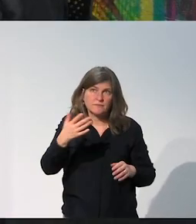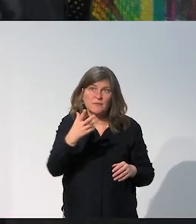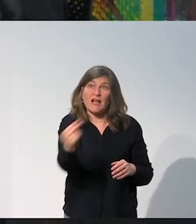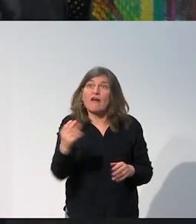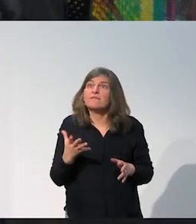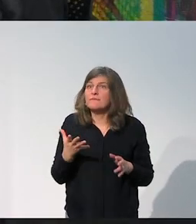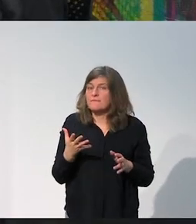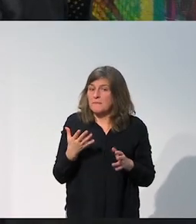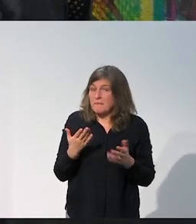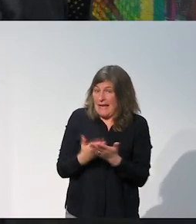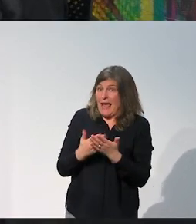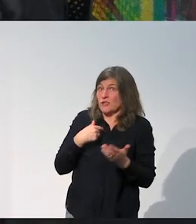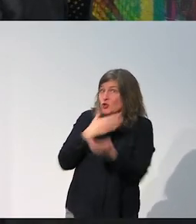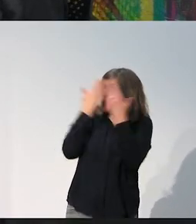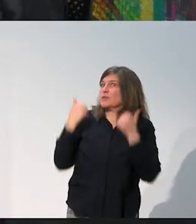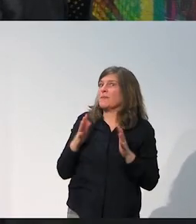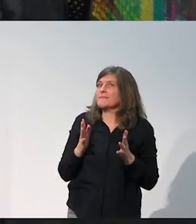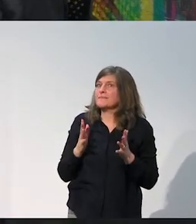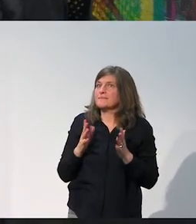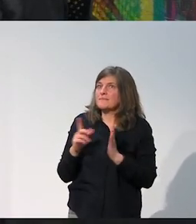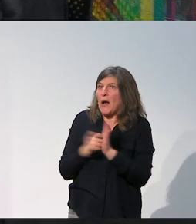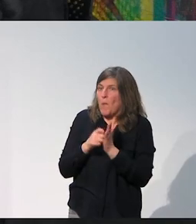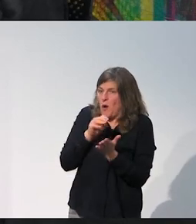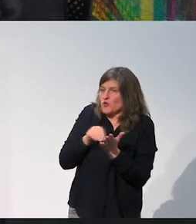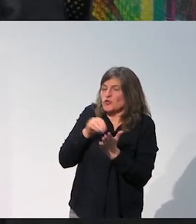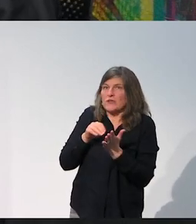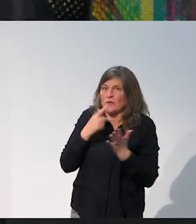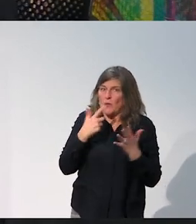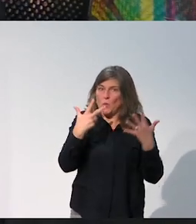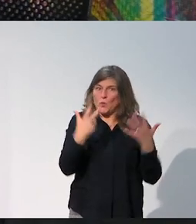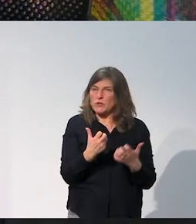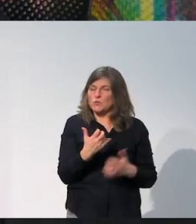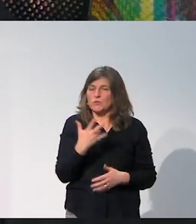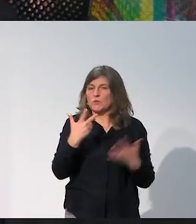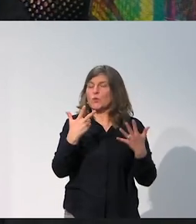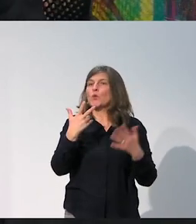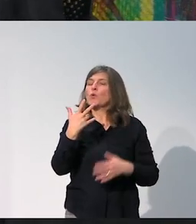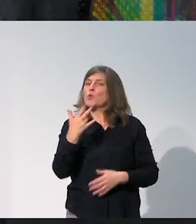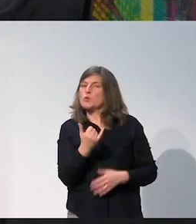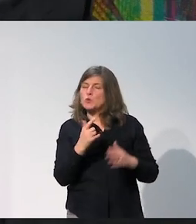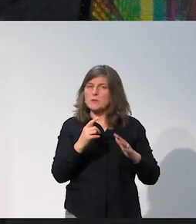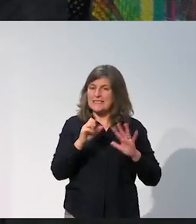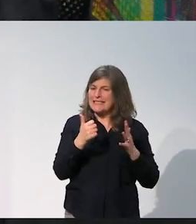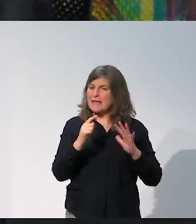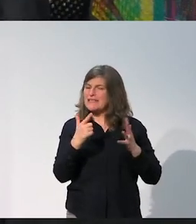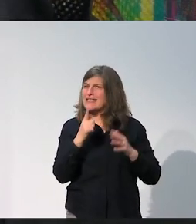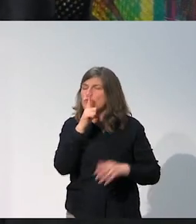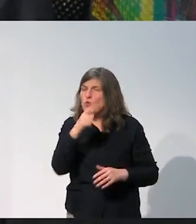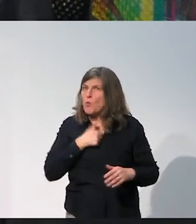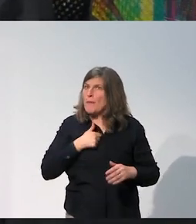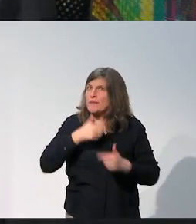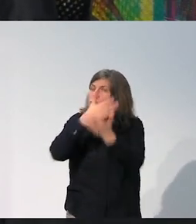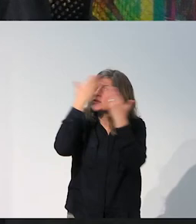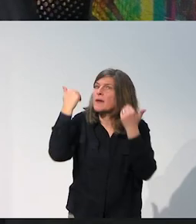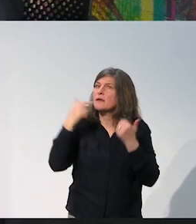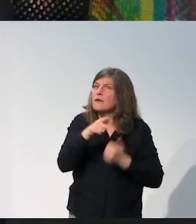tout. J'ai presque envie de vous dire que jusqu'en 8 jours, donc jusqu'au 6e ou 7e jour, je ne sais pas si c'est